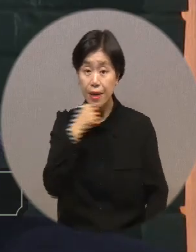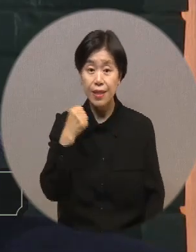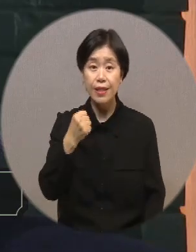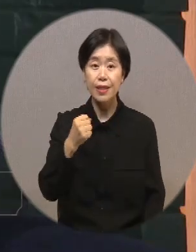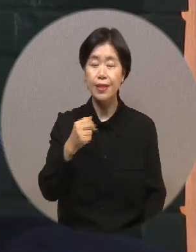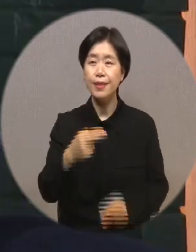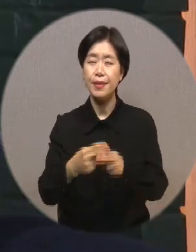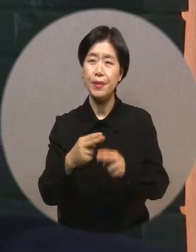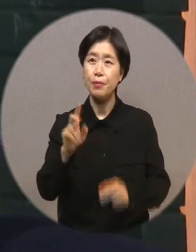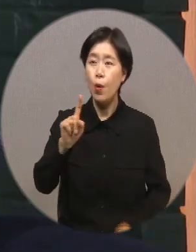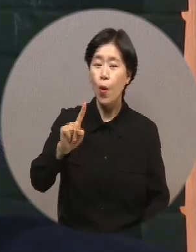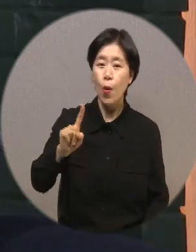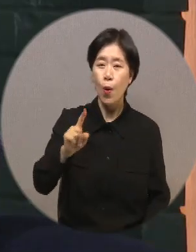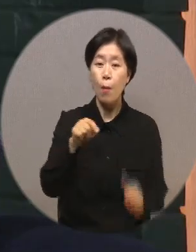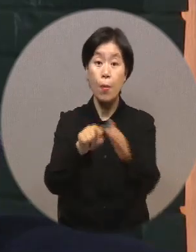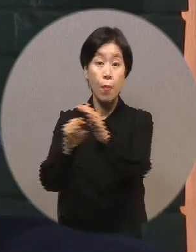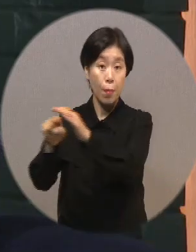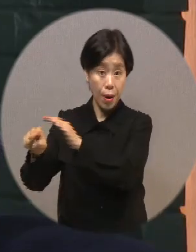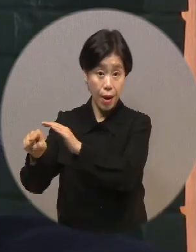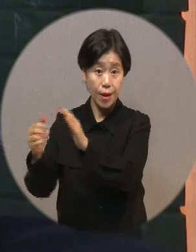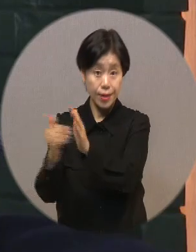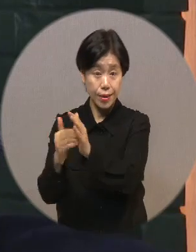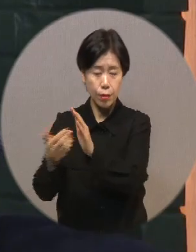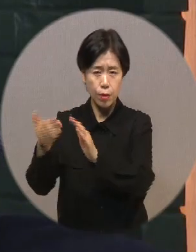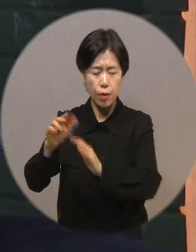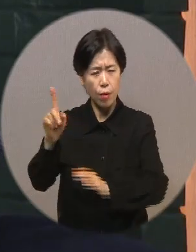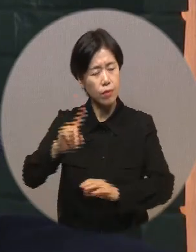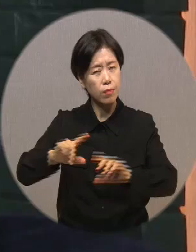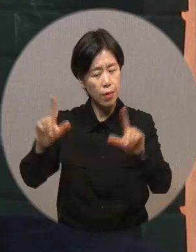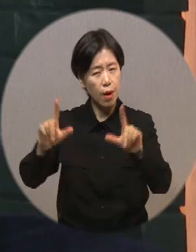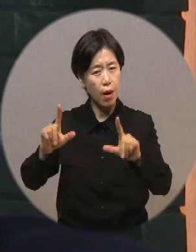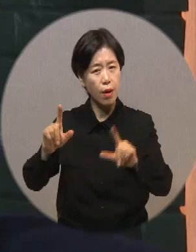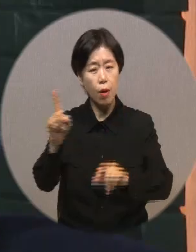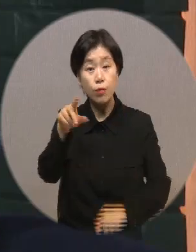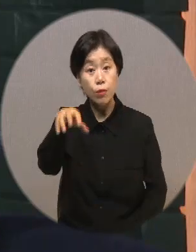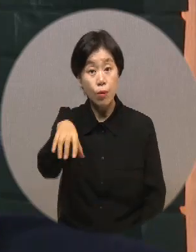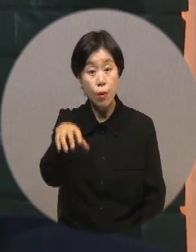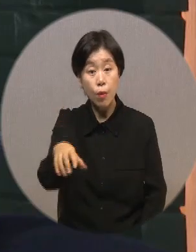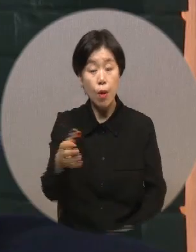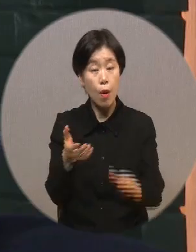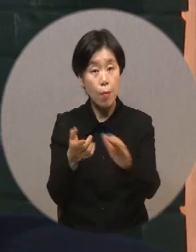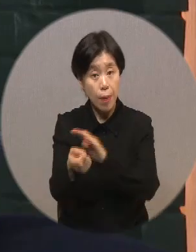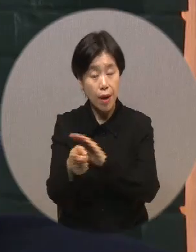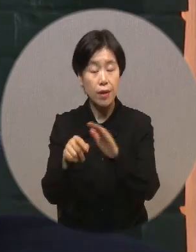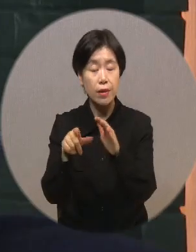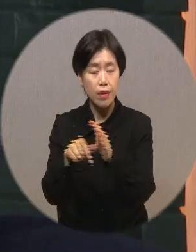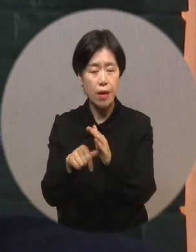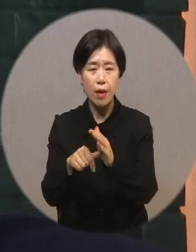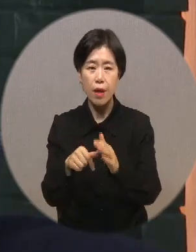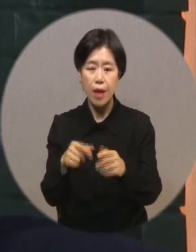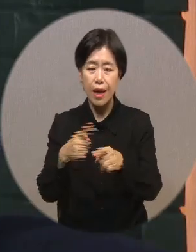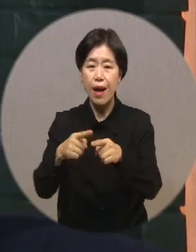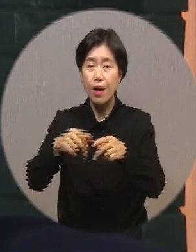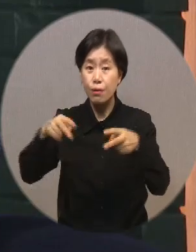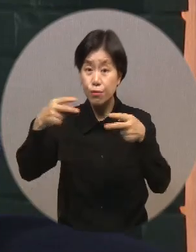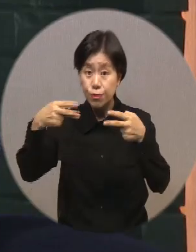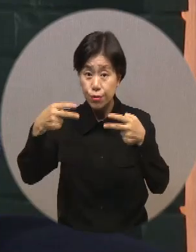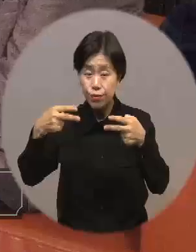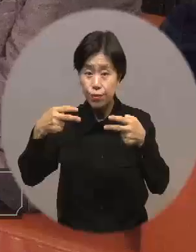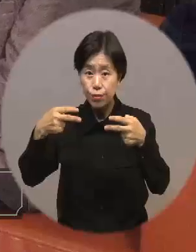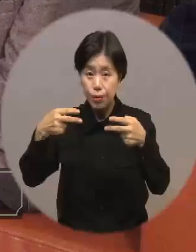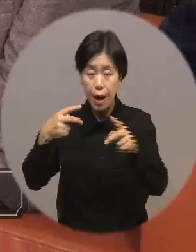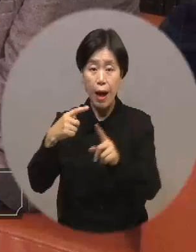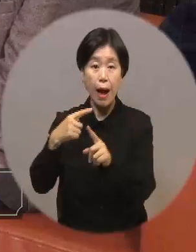근데 그 지역 맛집 중에 어느 칼국수집을 갔는데 거기는 그렇게 그 열무김치가 칼국수보다 열무김치가